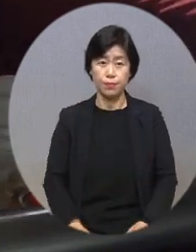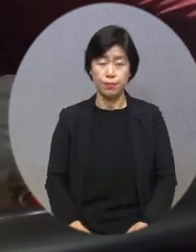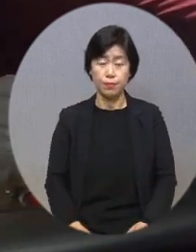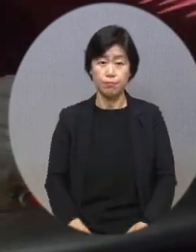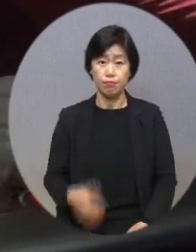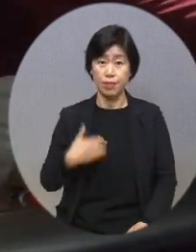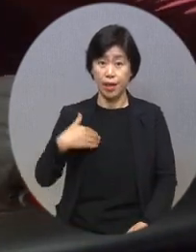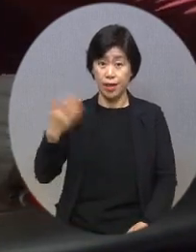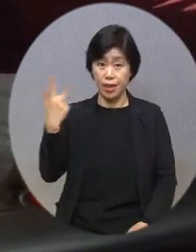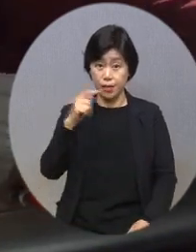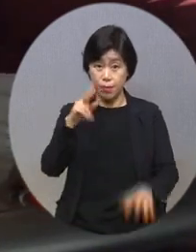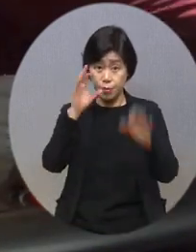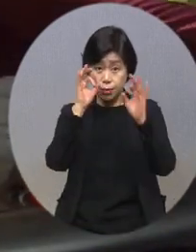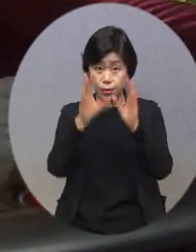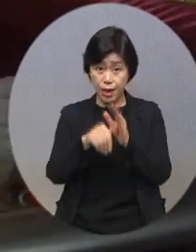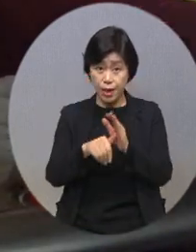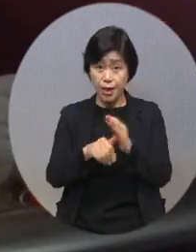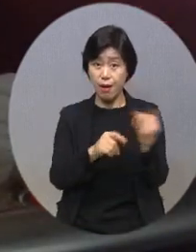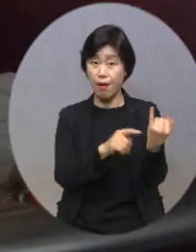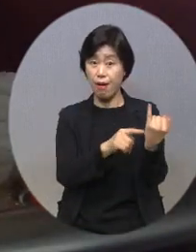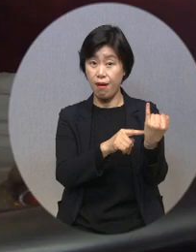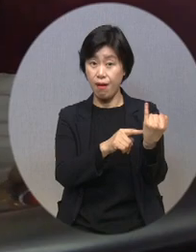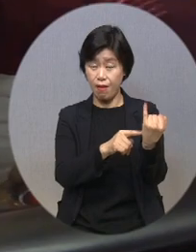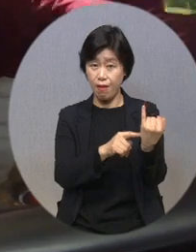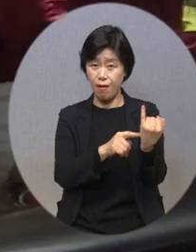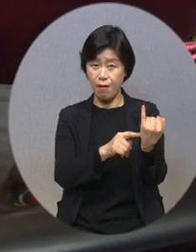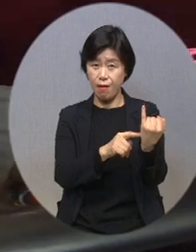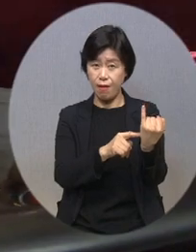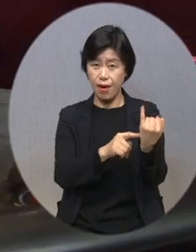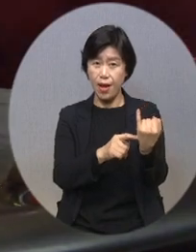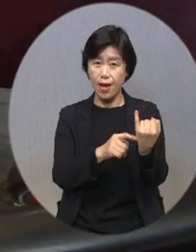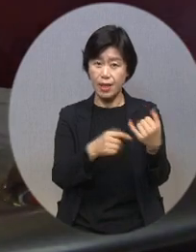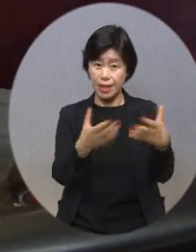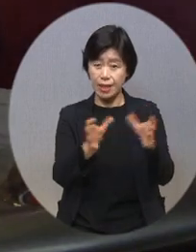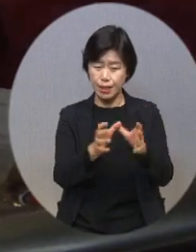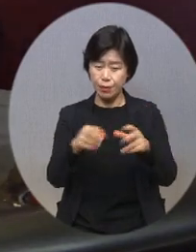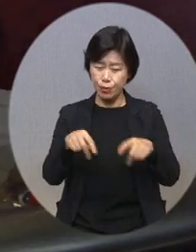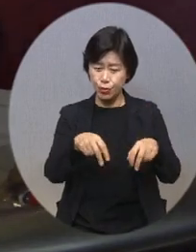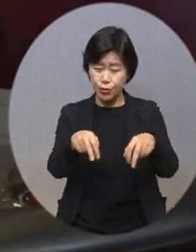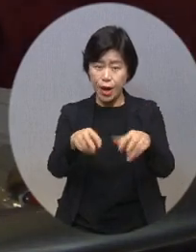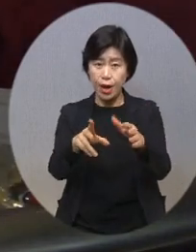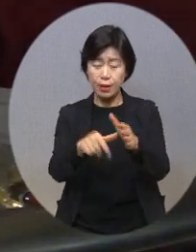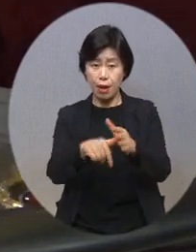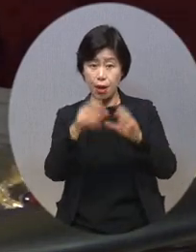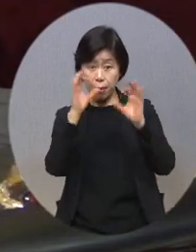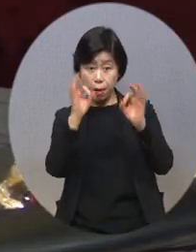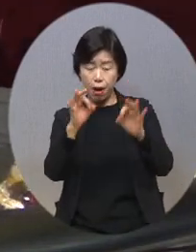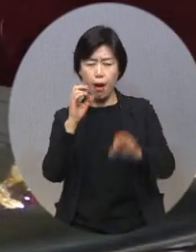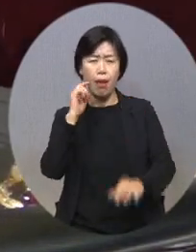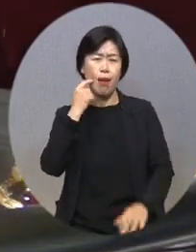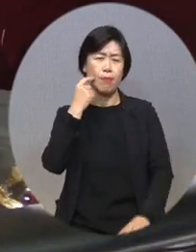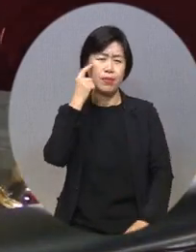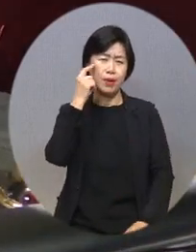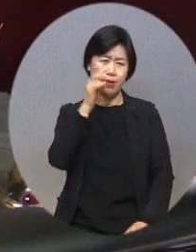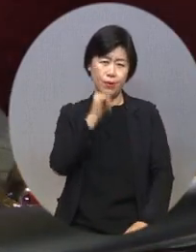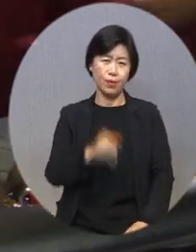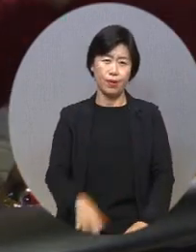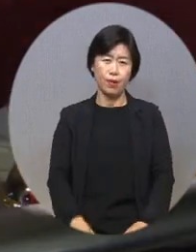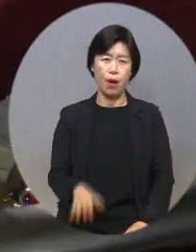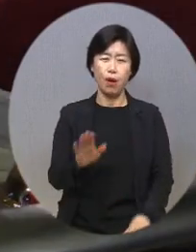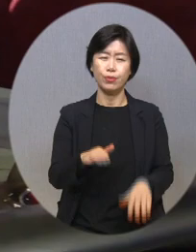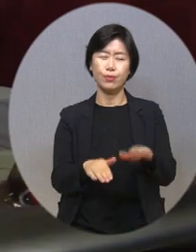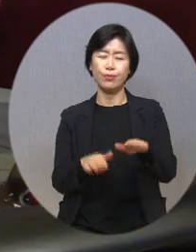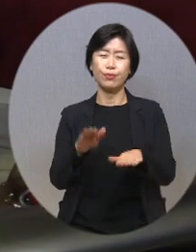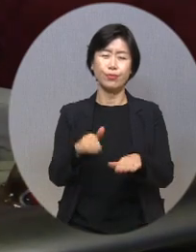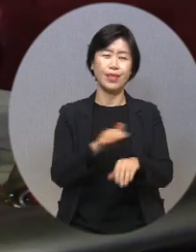필드에서. 동반자는 걸을 때 너무 이쁘더라고. 오빠 진짜 많이 걸었어. 그림이 너무 이쁘더라고. 내가 촬영하고 보면 뒷날 완전 어차피 워킹을 너무 저 워킹을 잘 맞아